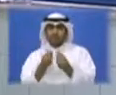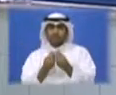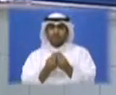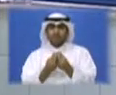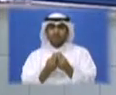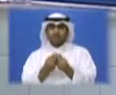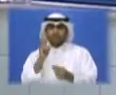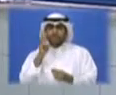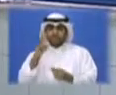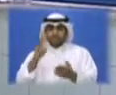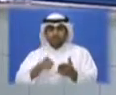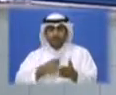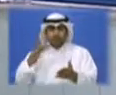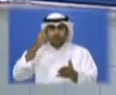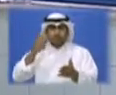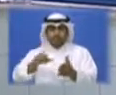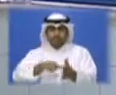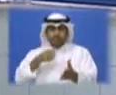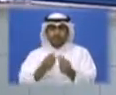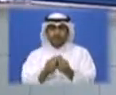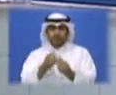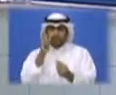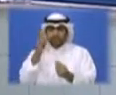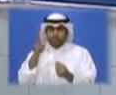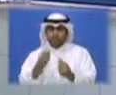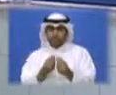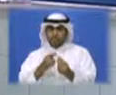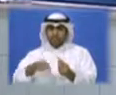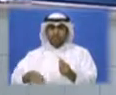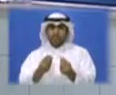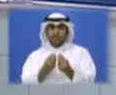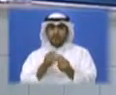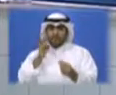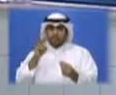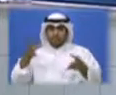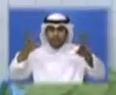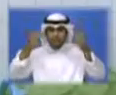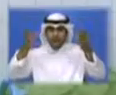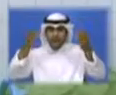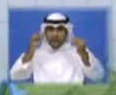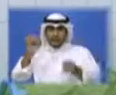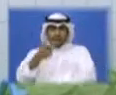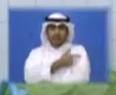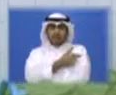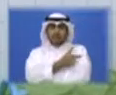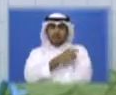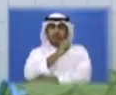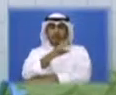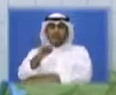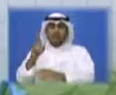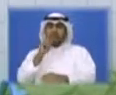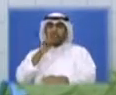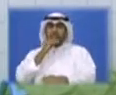مرة ثانية من البداية من الصفر. إحنا دورنا وايد مهم في التثقيف الصحي للأم. وعلى صعيد